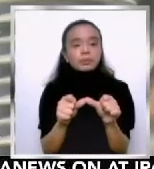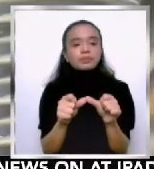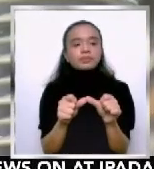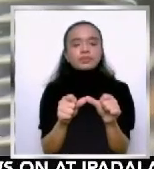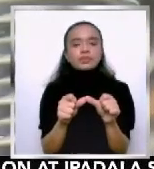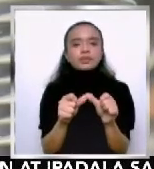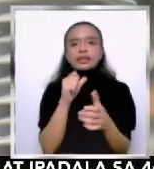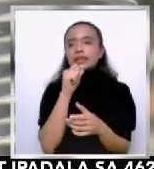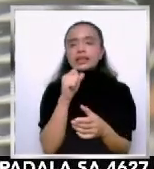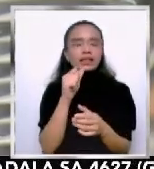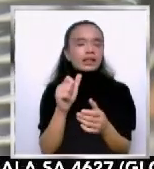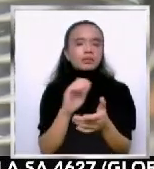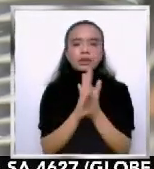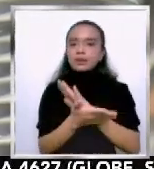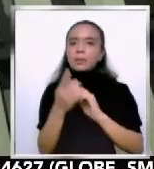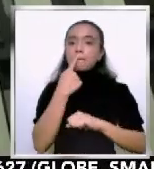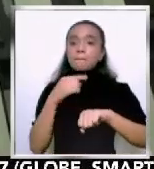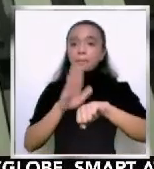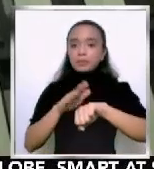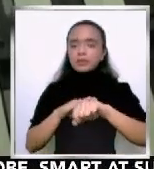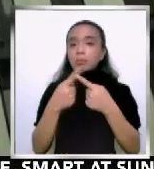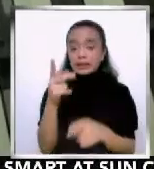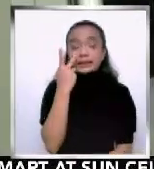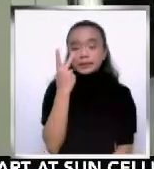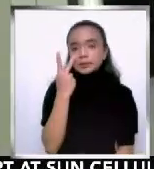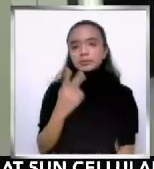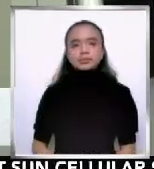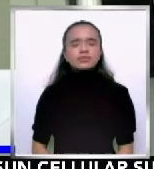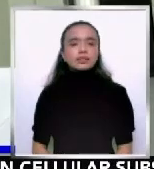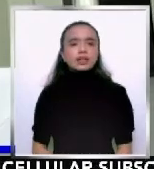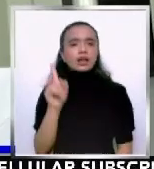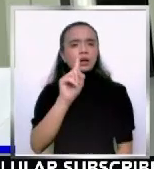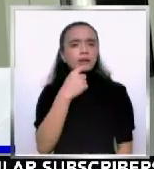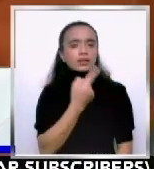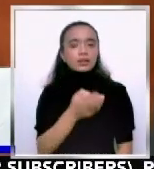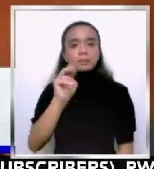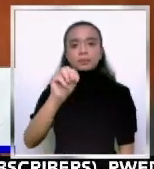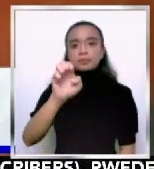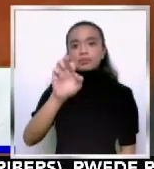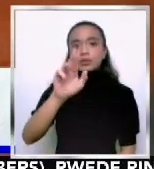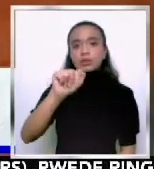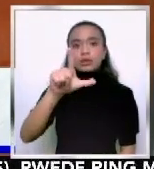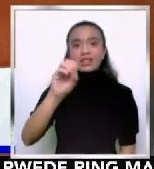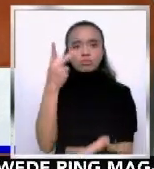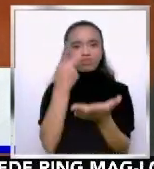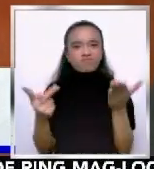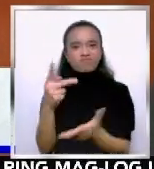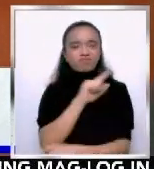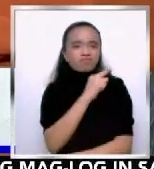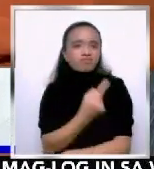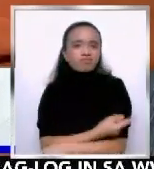alert status natin tomorrow. But we have to see. Sabi ng Meralco, ang pagpalya ng mga planta ngayong araw, lalo lang daw pinapakita